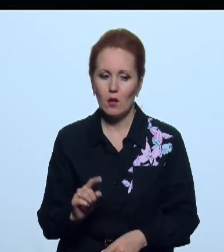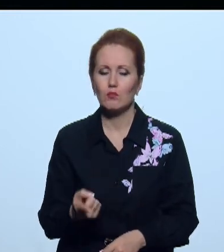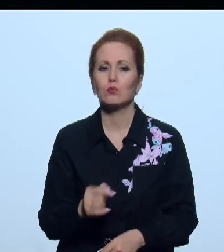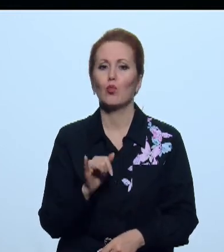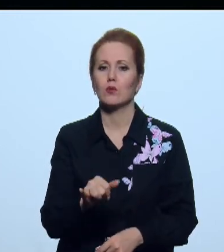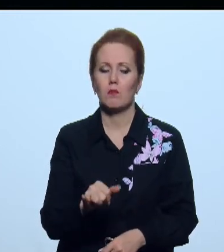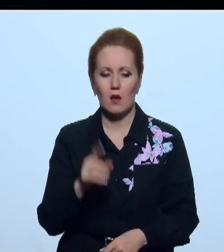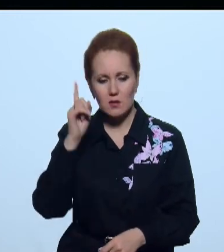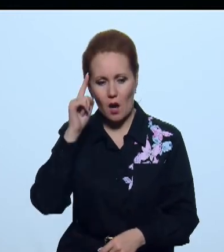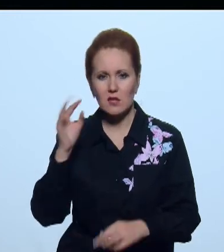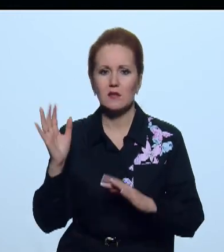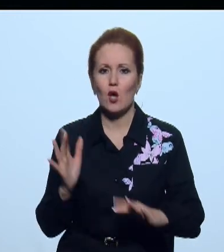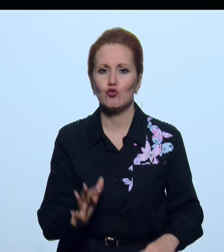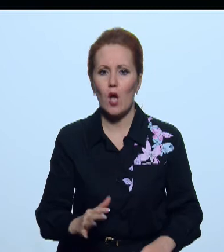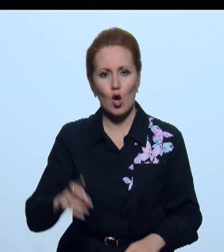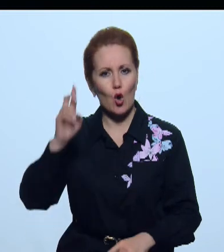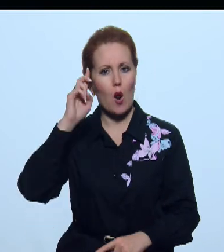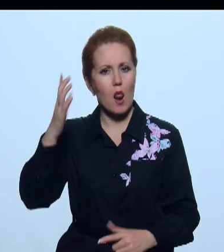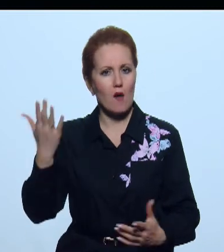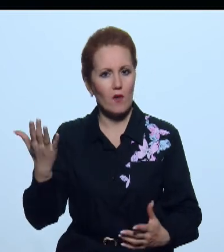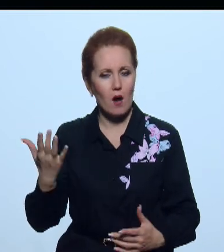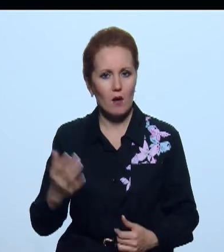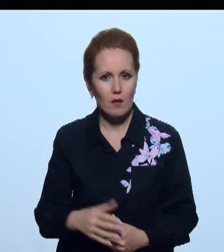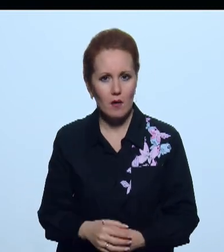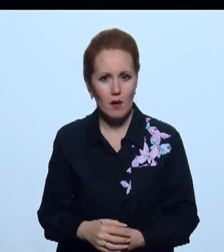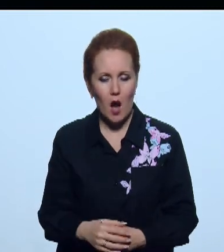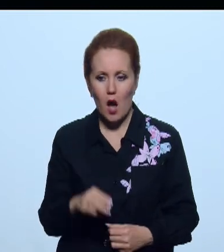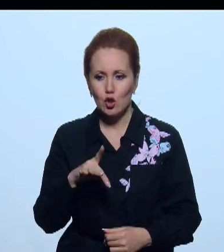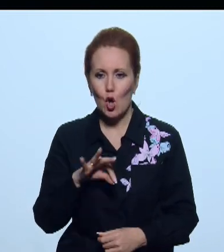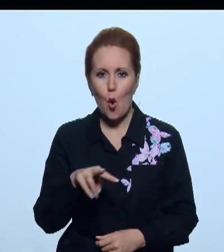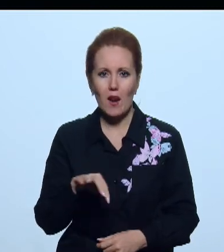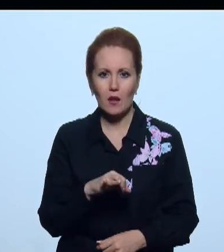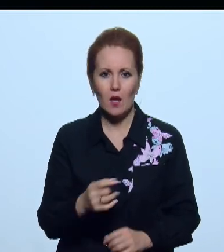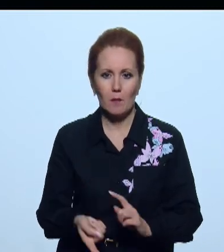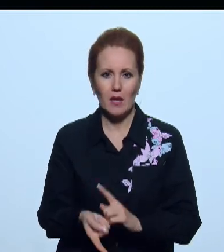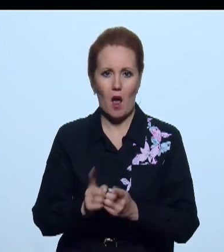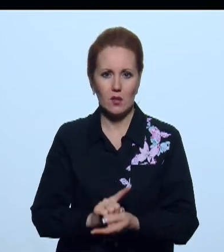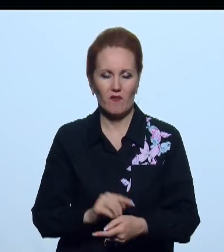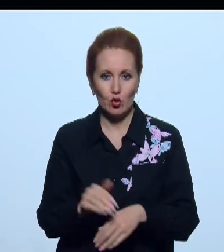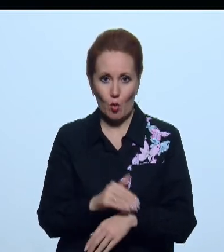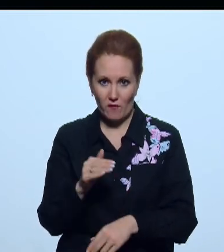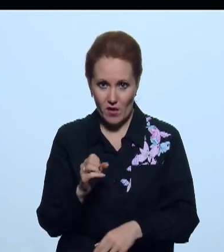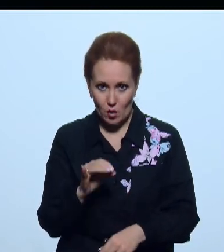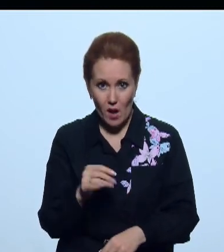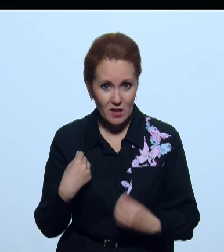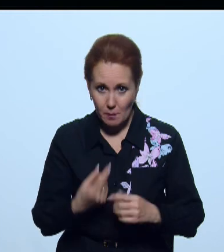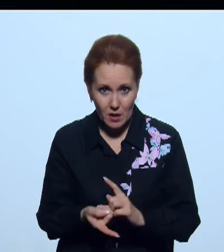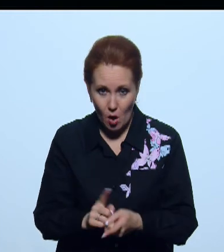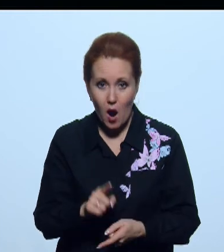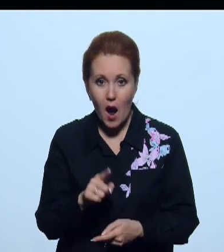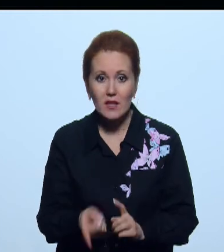тебя, скажем, сказка «Снежная королева», тролли переоделись в добрую фею? Они же не переоделись,